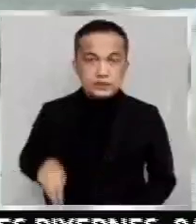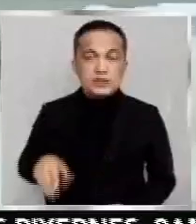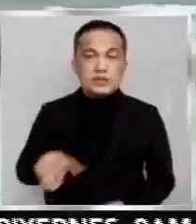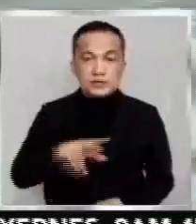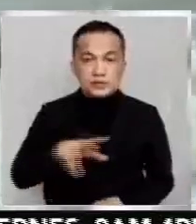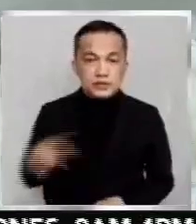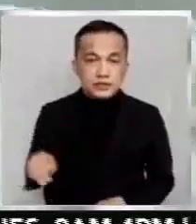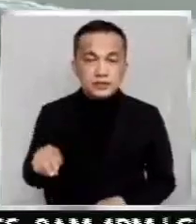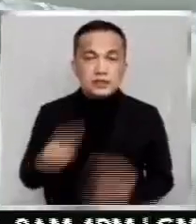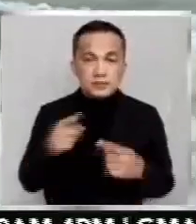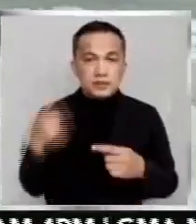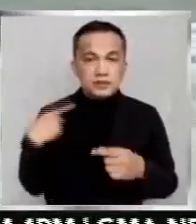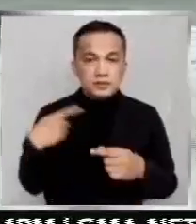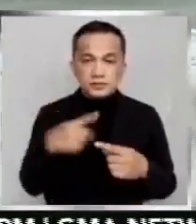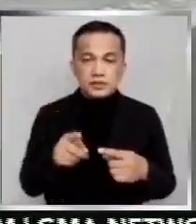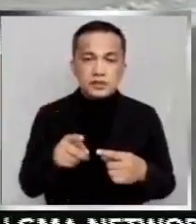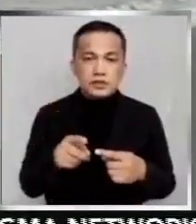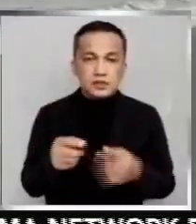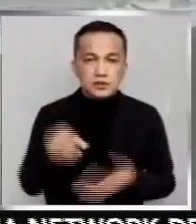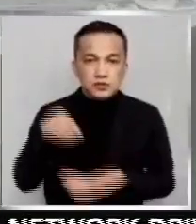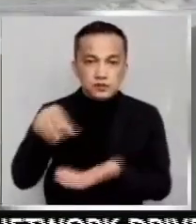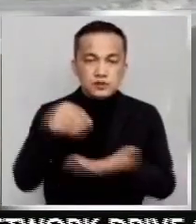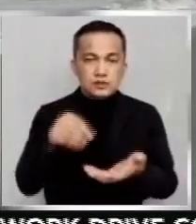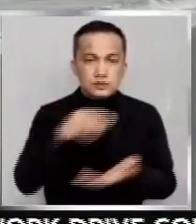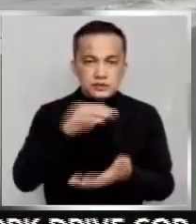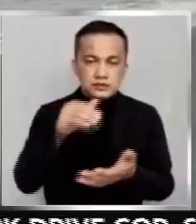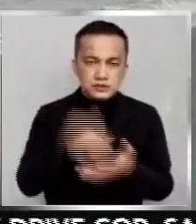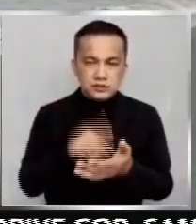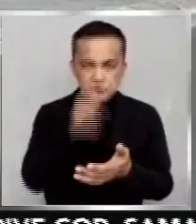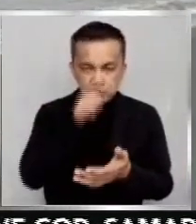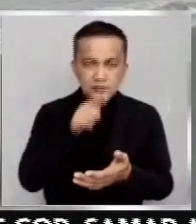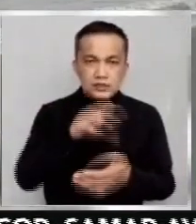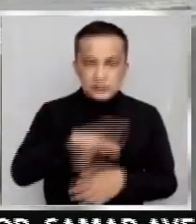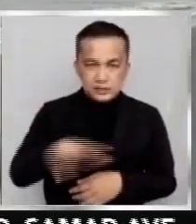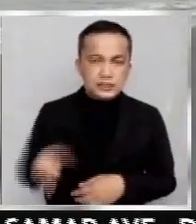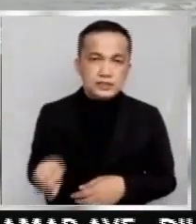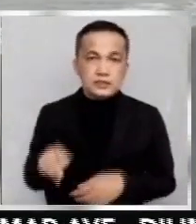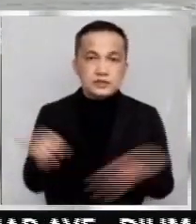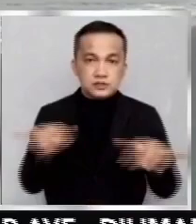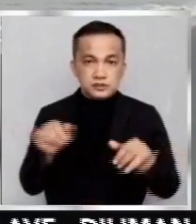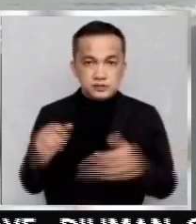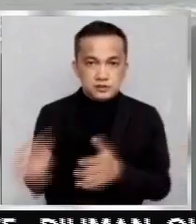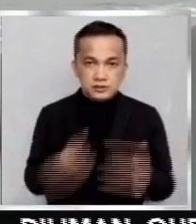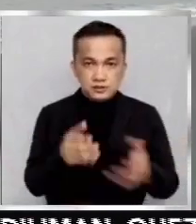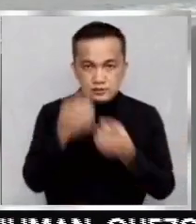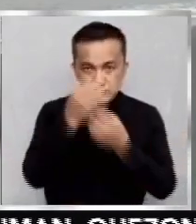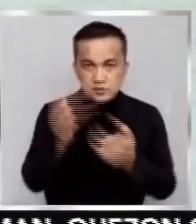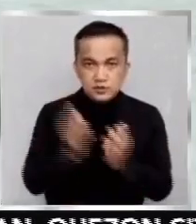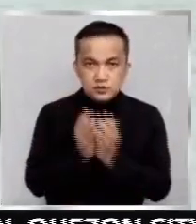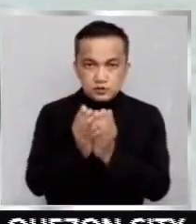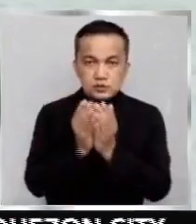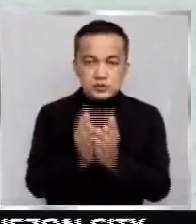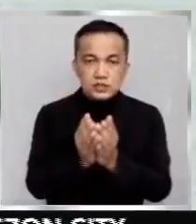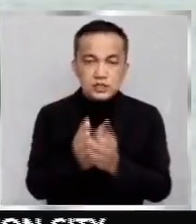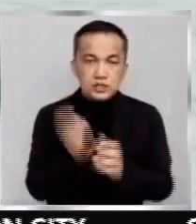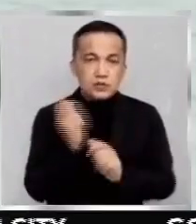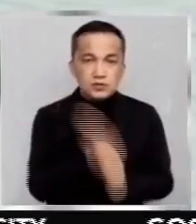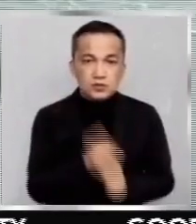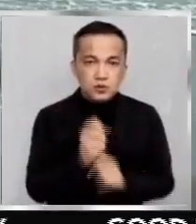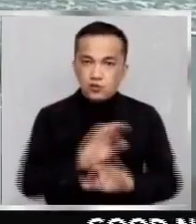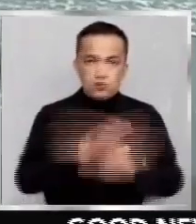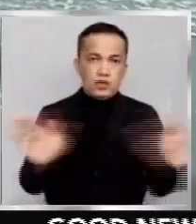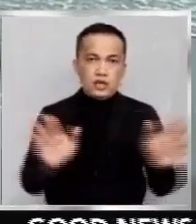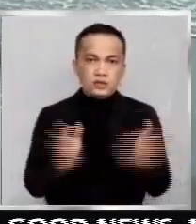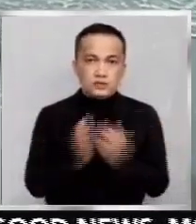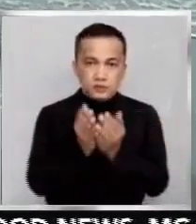sa Cagayan Valley at Central Luzon. Inihahanda na rin ang abiso sa mga seagoing vessels at mangingisda na huwag maglayag